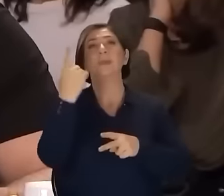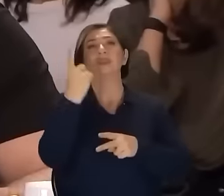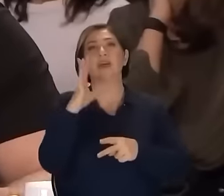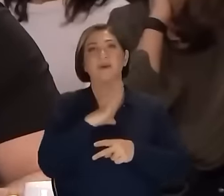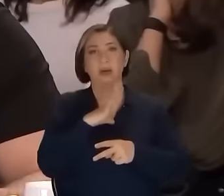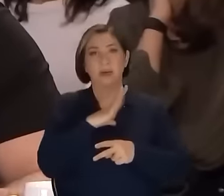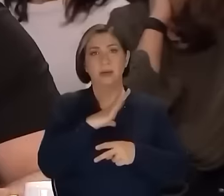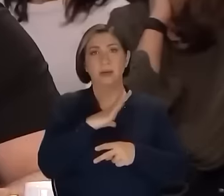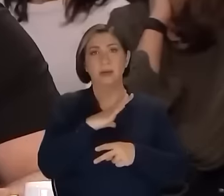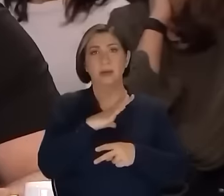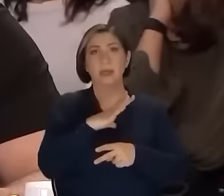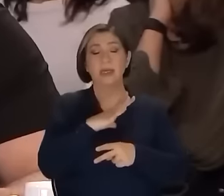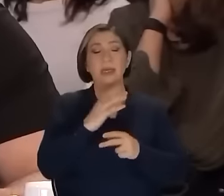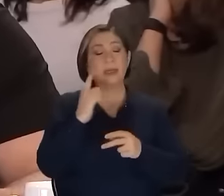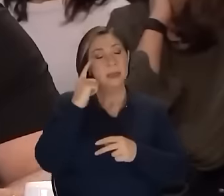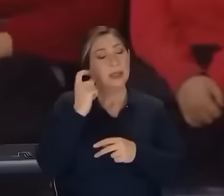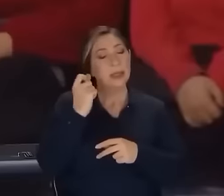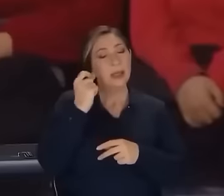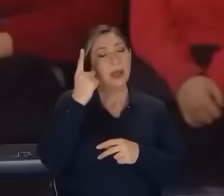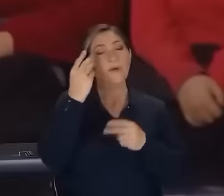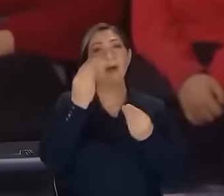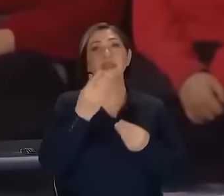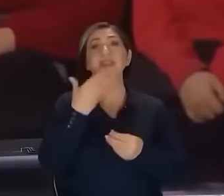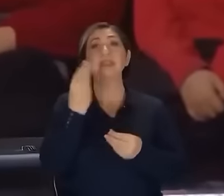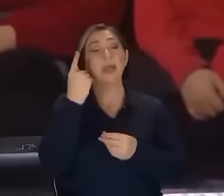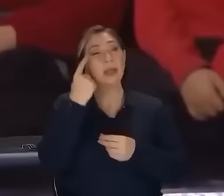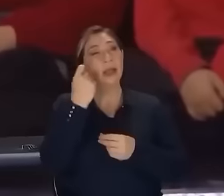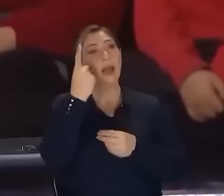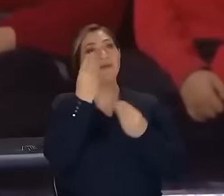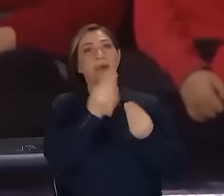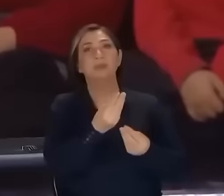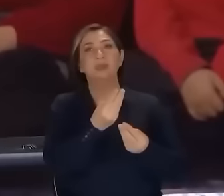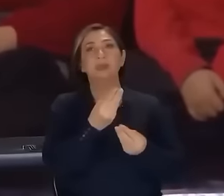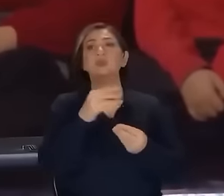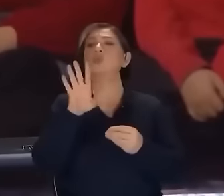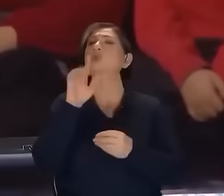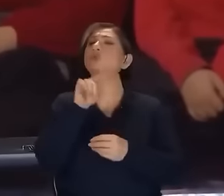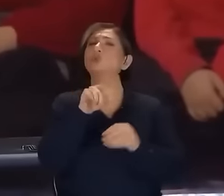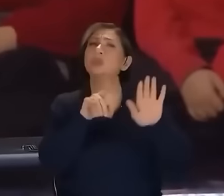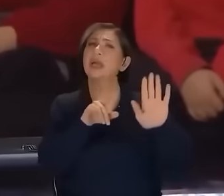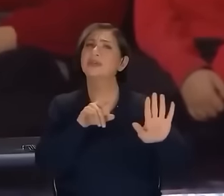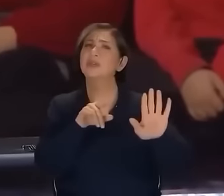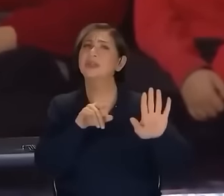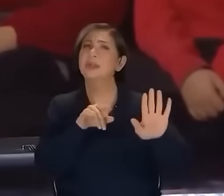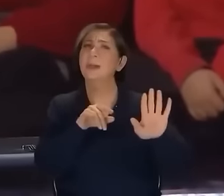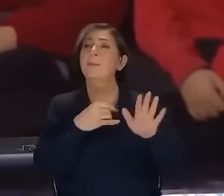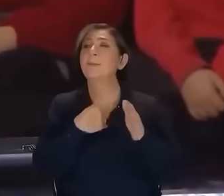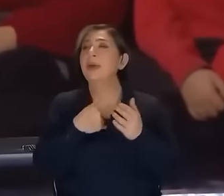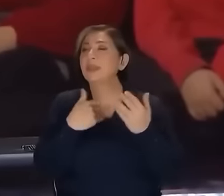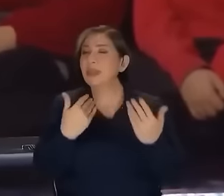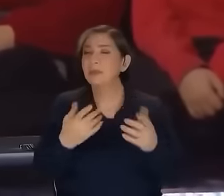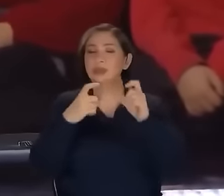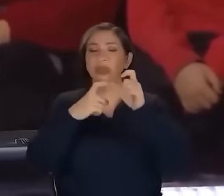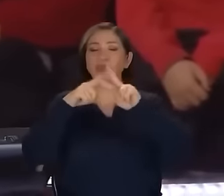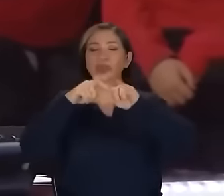şey var. İlham vermiş insanlara, gençlere ilham vermiş. Yoksa bak, şurada kalacaktık. Ben tabii ki